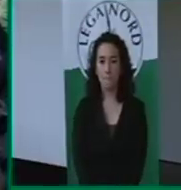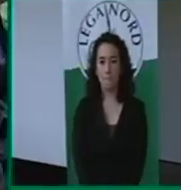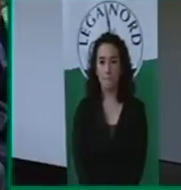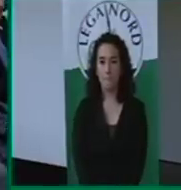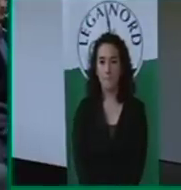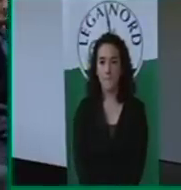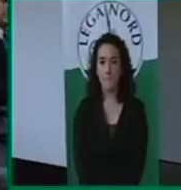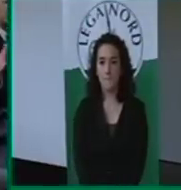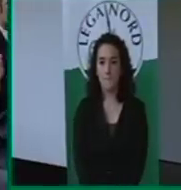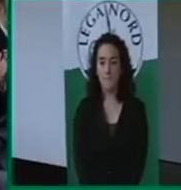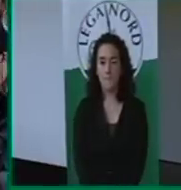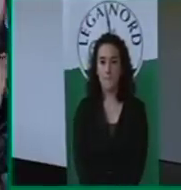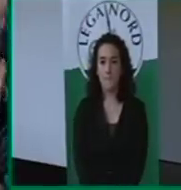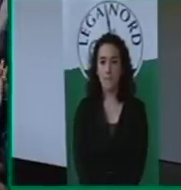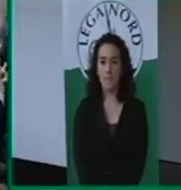quindi